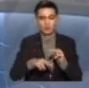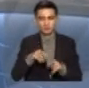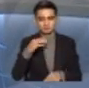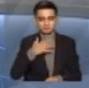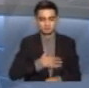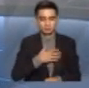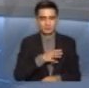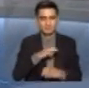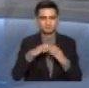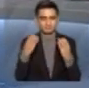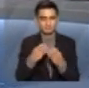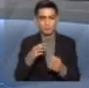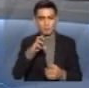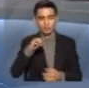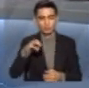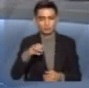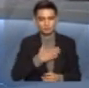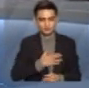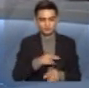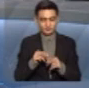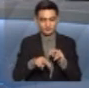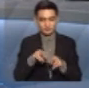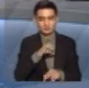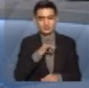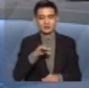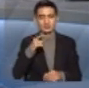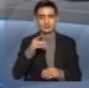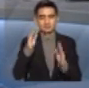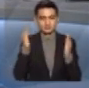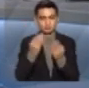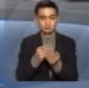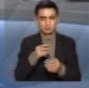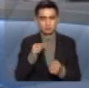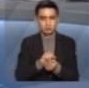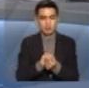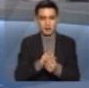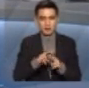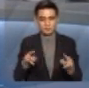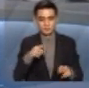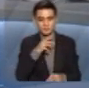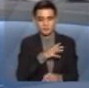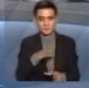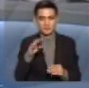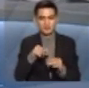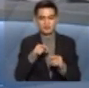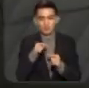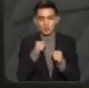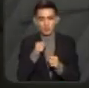дұрыс құйылмай, қабырғалар қағаздан құралған пәтерлер Алтайдың аязына төтеп бере алмайды, дейді мұндағылар.